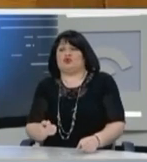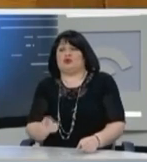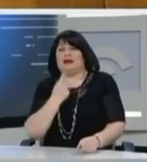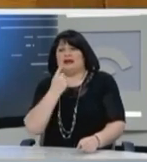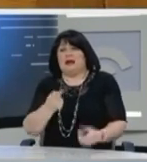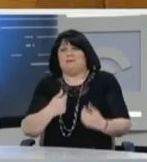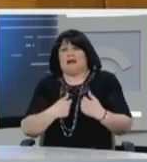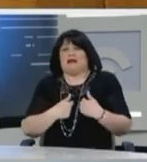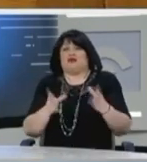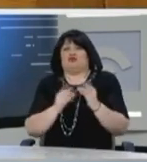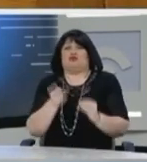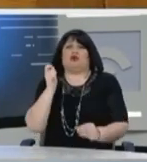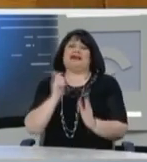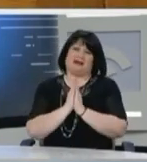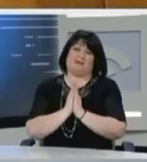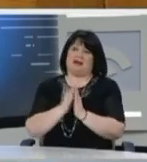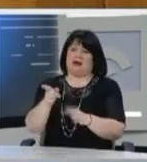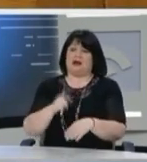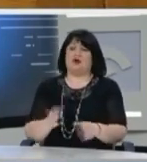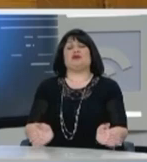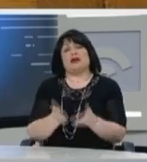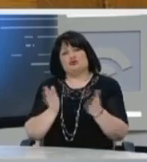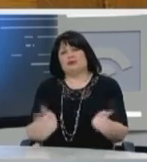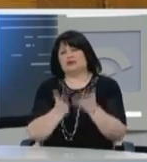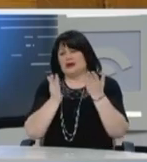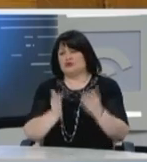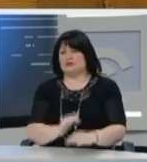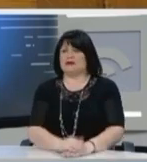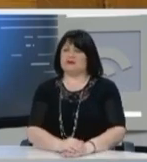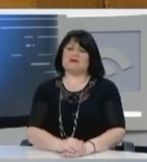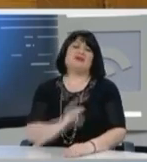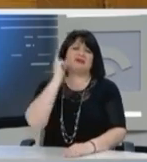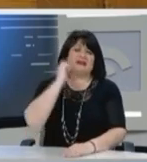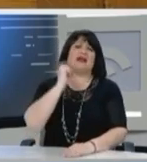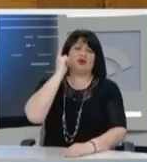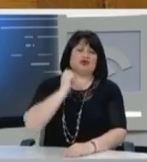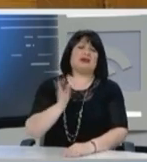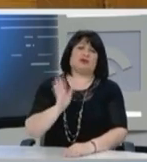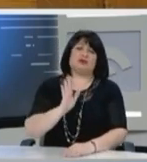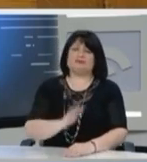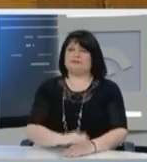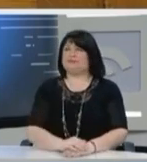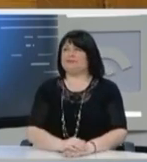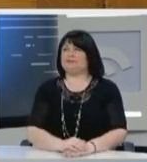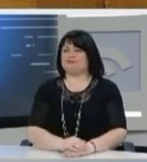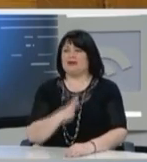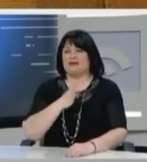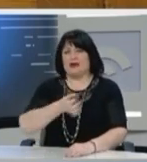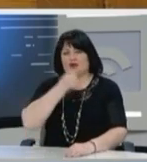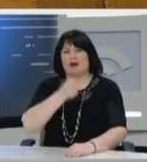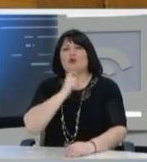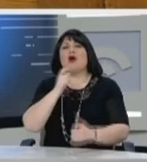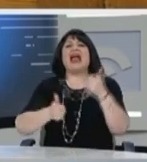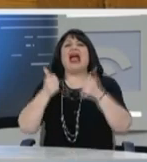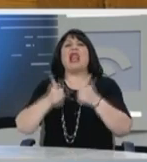μιλήσει λίγο πολιτικά. Σας παρακαλώ. Εντάξει, τέλος πάντων. Ξέρω ότι είναι. Θέλω να πω και για τις